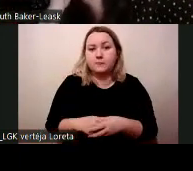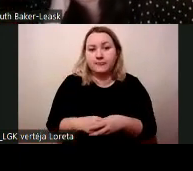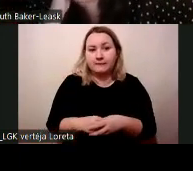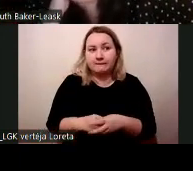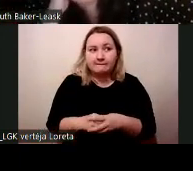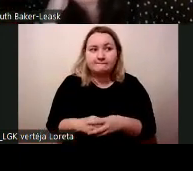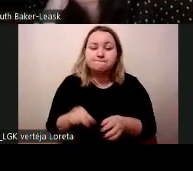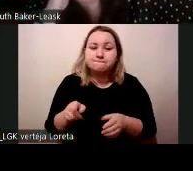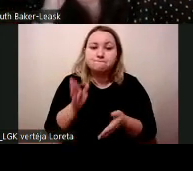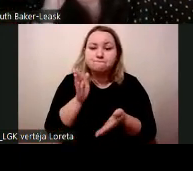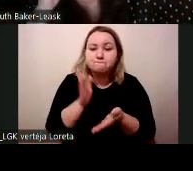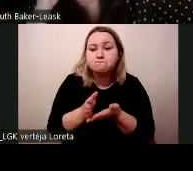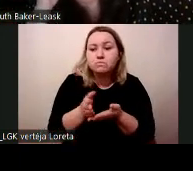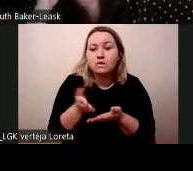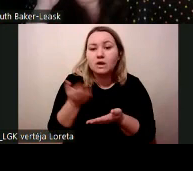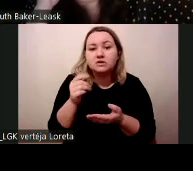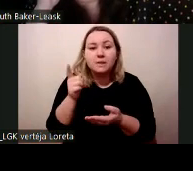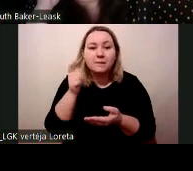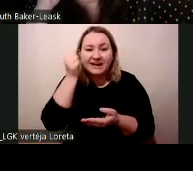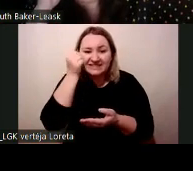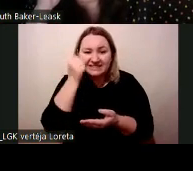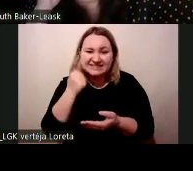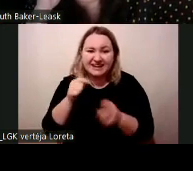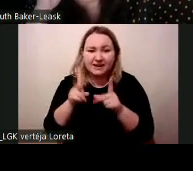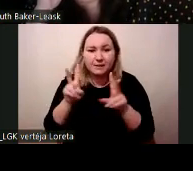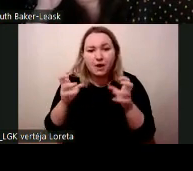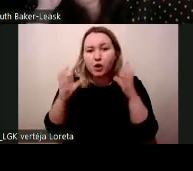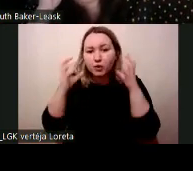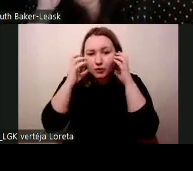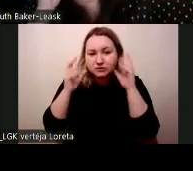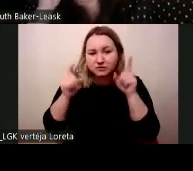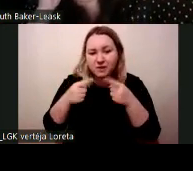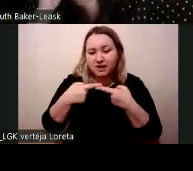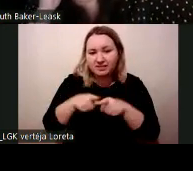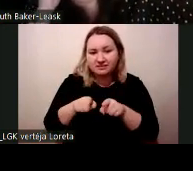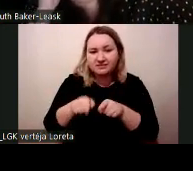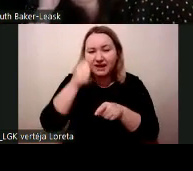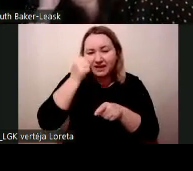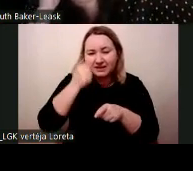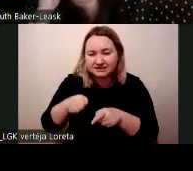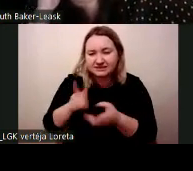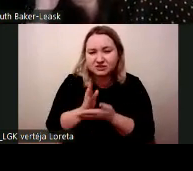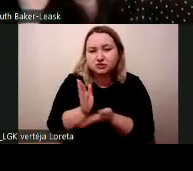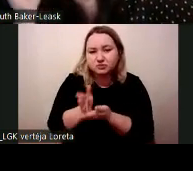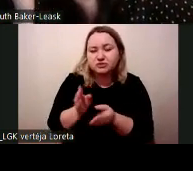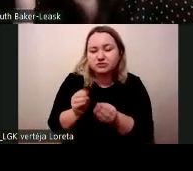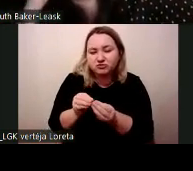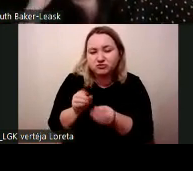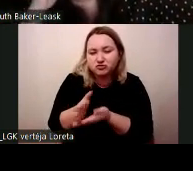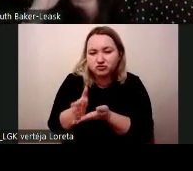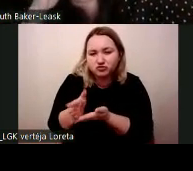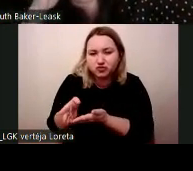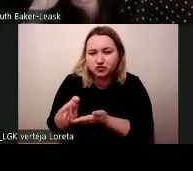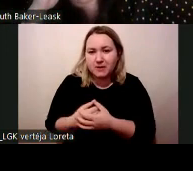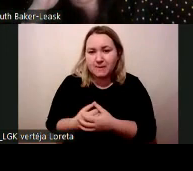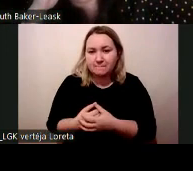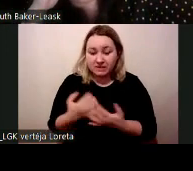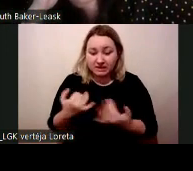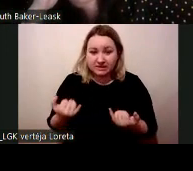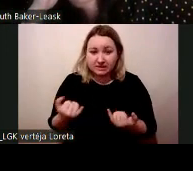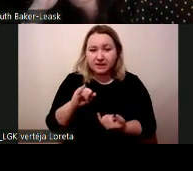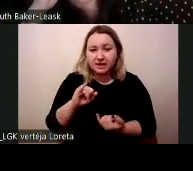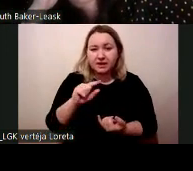tokie senamadiški klausimosi centrai, kaip mes juos vadiname, aparatūra. Šiais laikais su